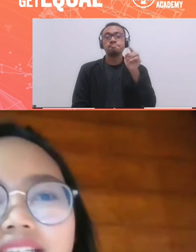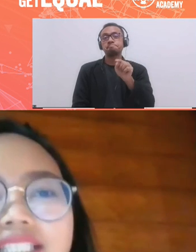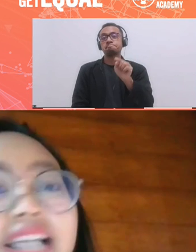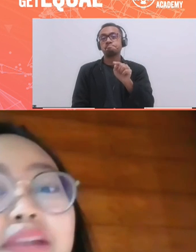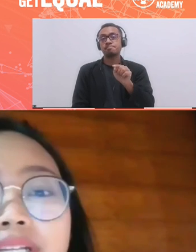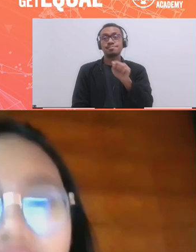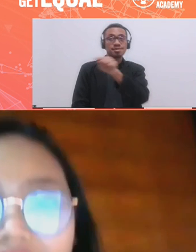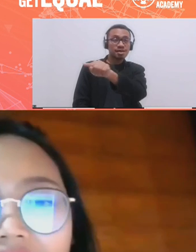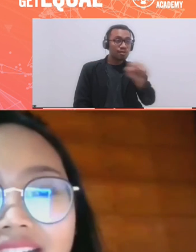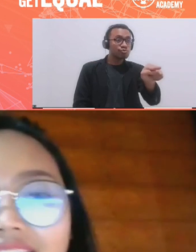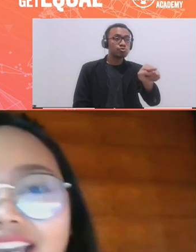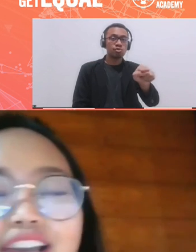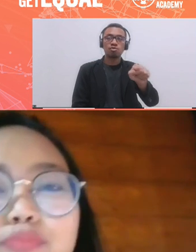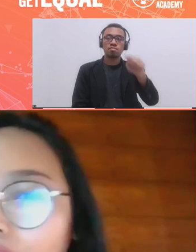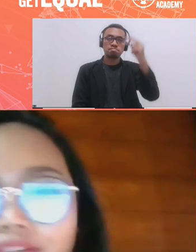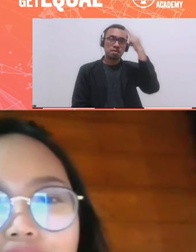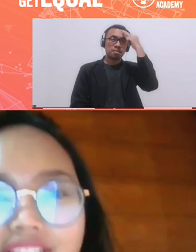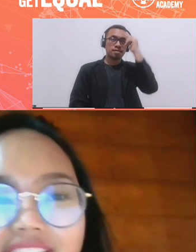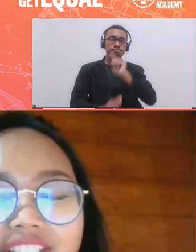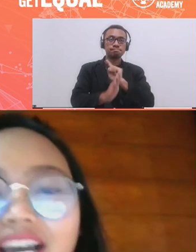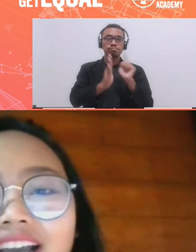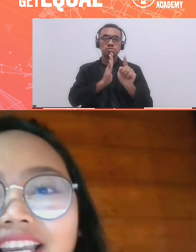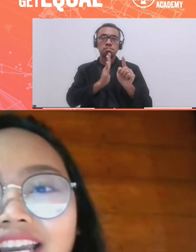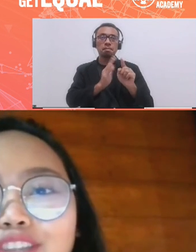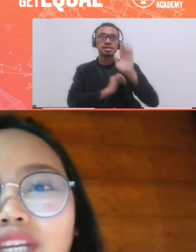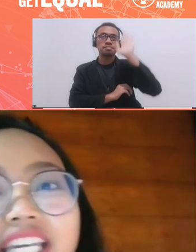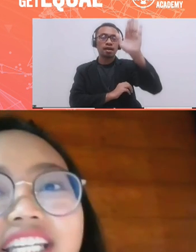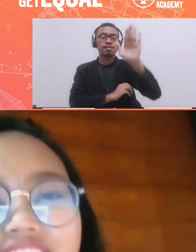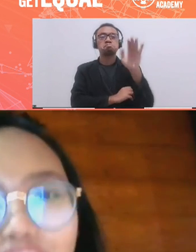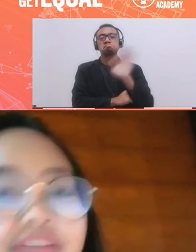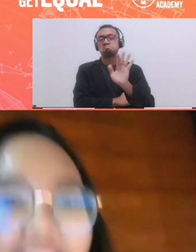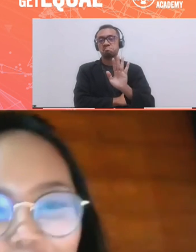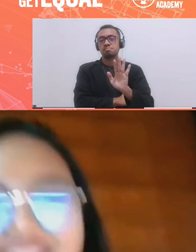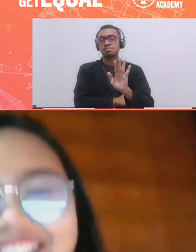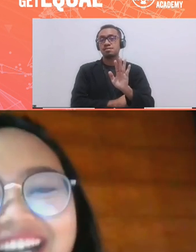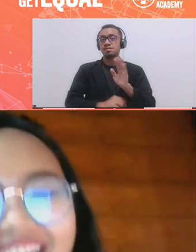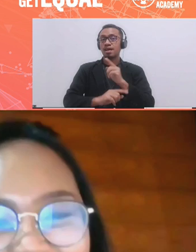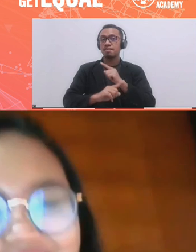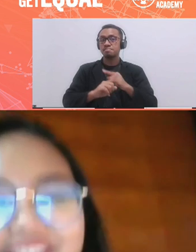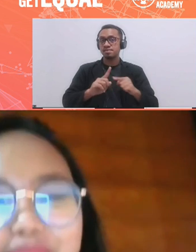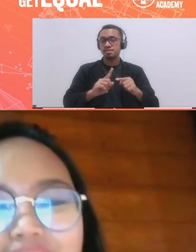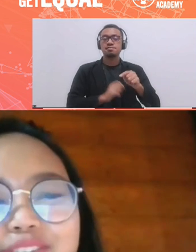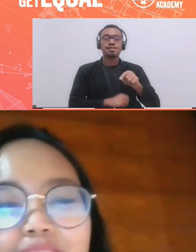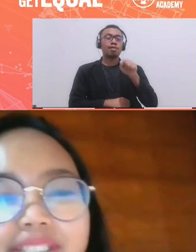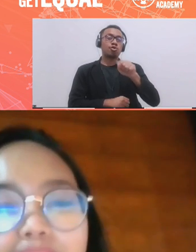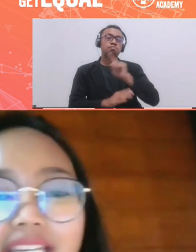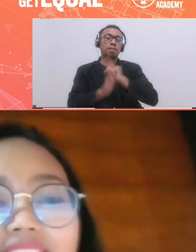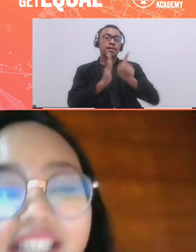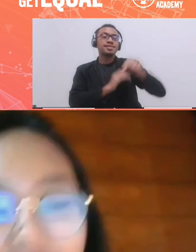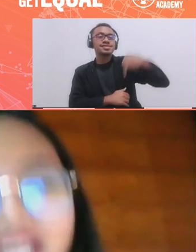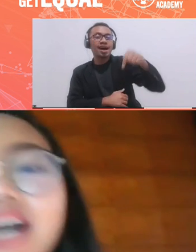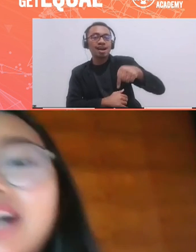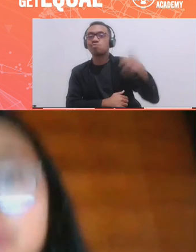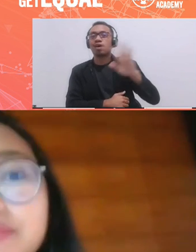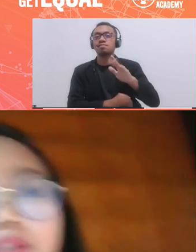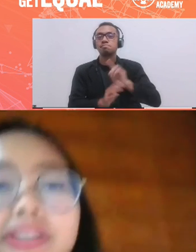future leaders, jangan percaya karena kalian bukan future leaders, kalian itu leaders of now. Jadi sekarang teman-teman sudah bisa menjadi